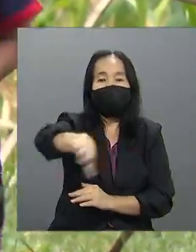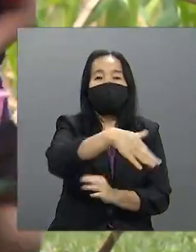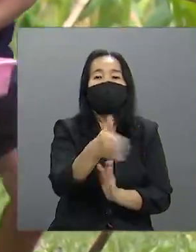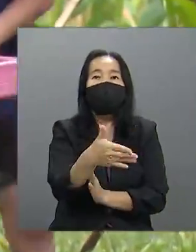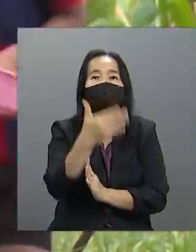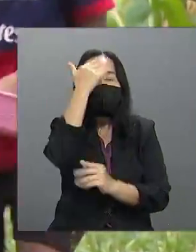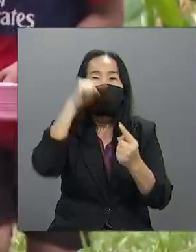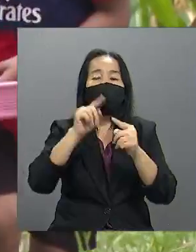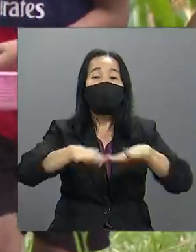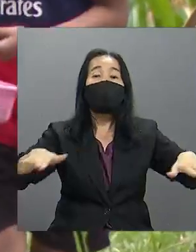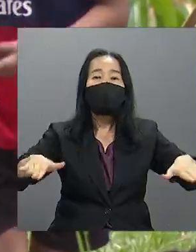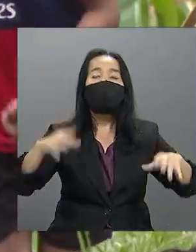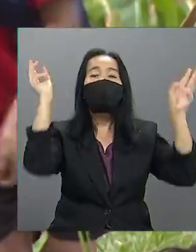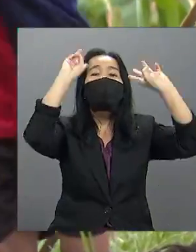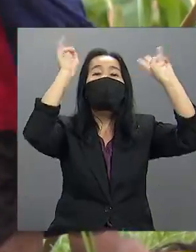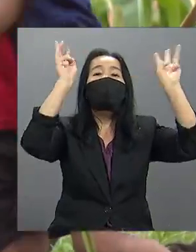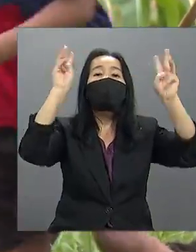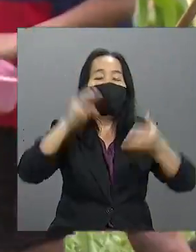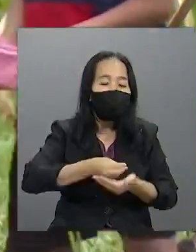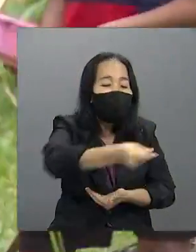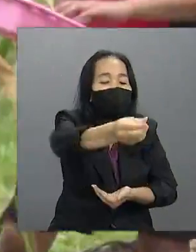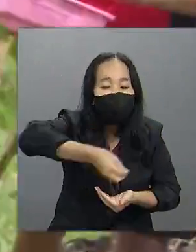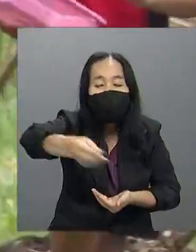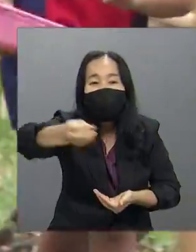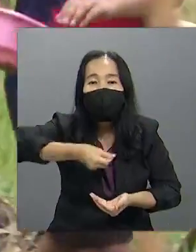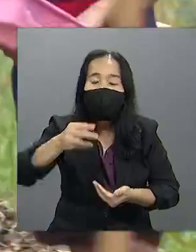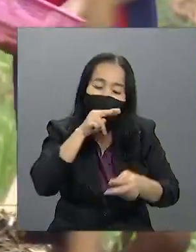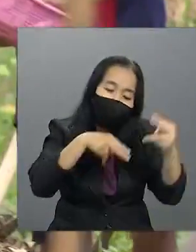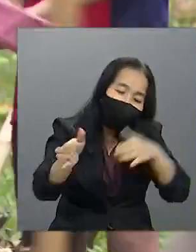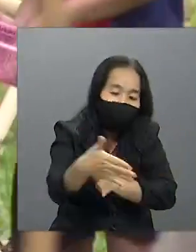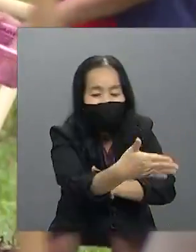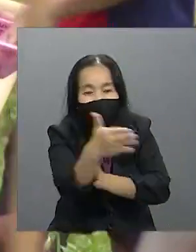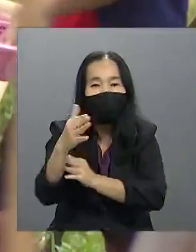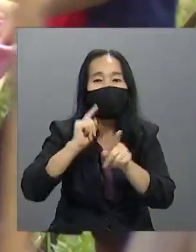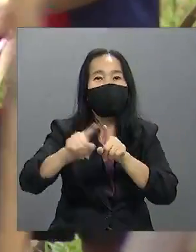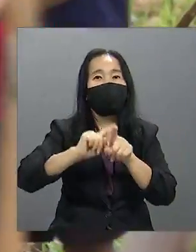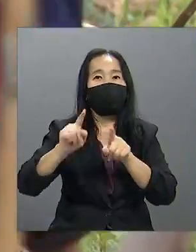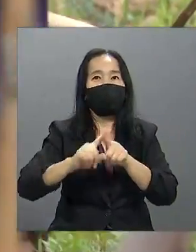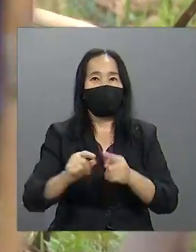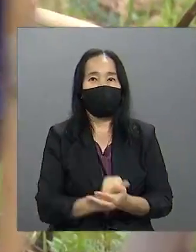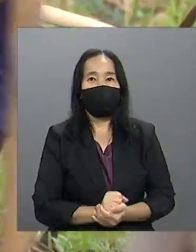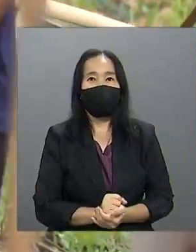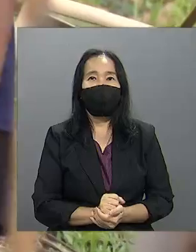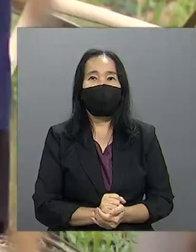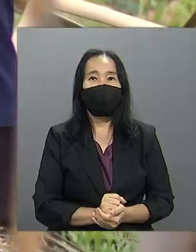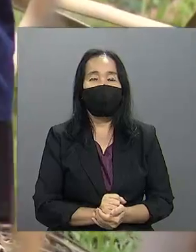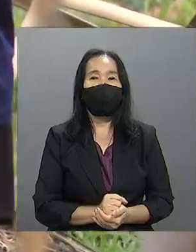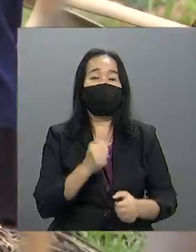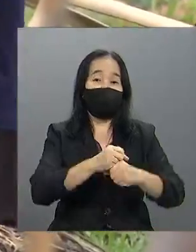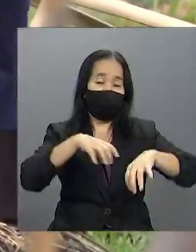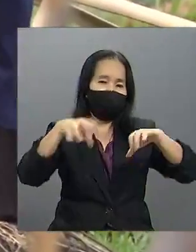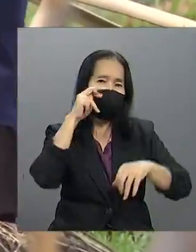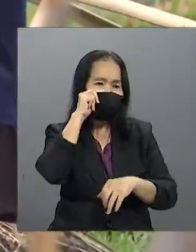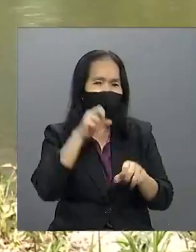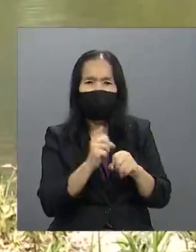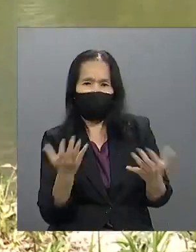กๆได้มาพักผ่อนมาให้อาหารปลาอะไรเงี้ยครับ การจัดการน้ำของ G Garden ก็ยังเป็นต้น